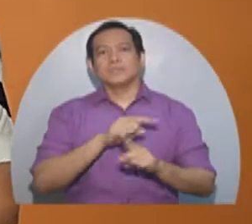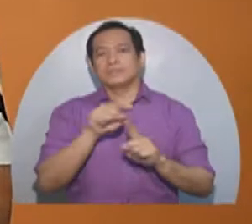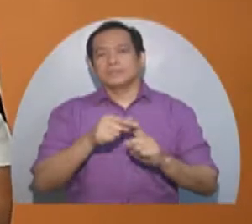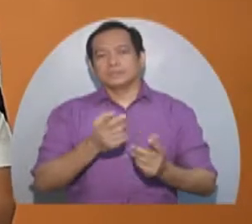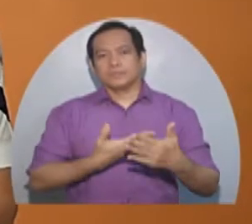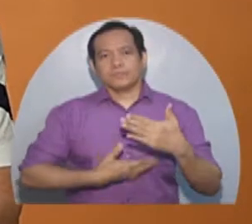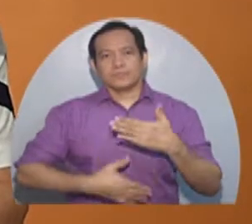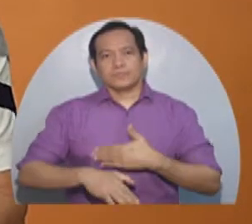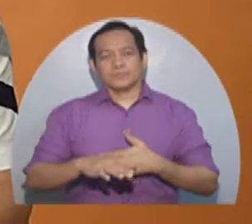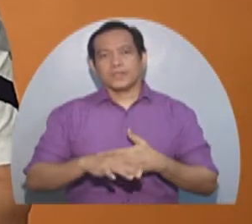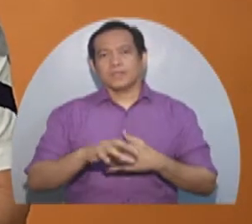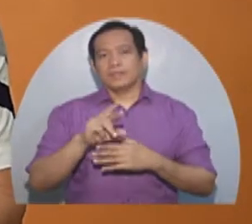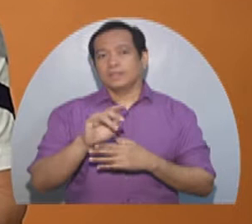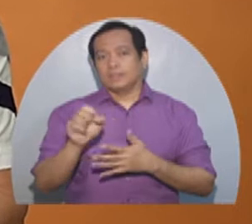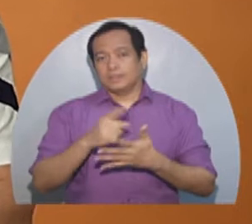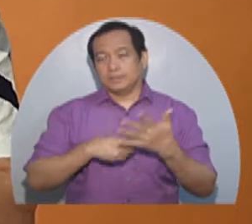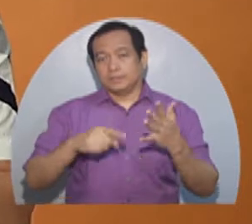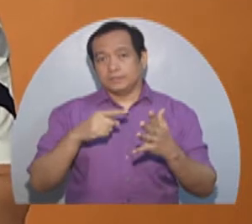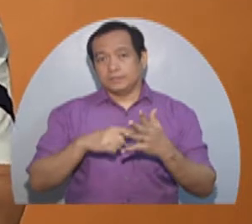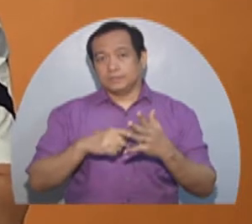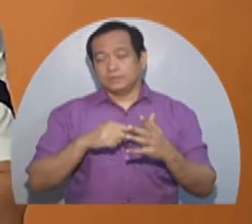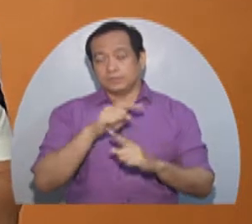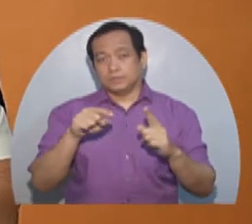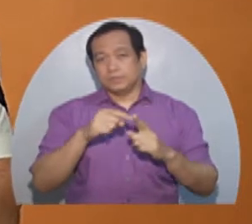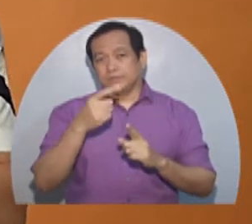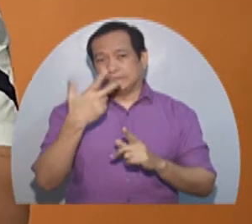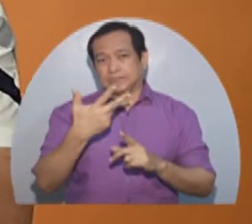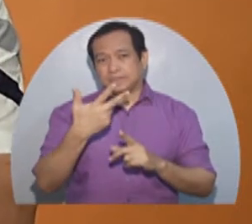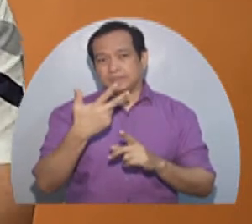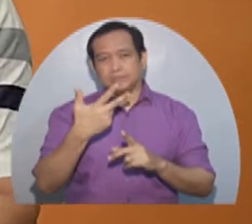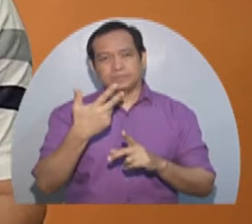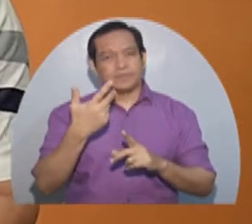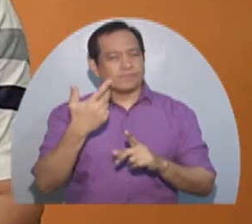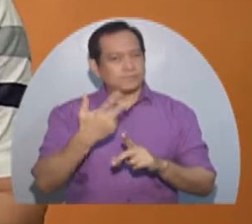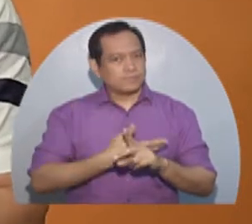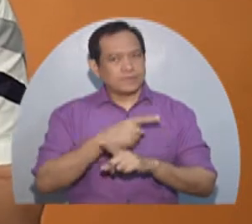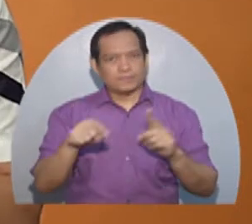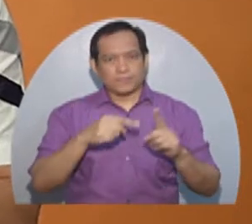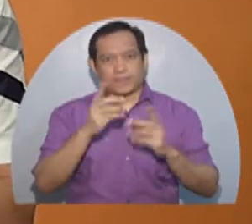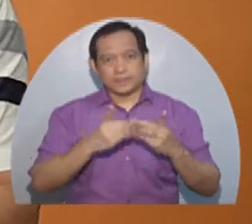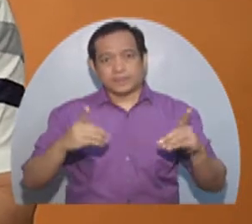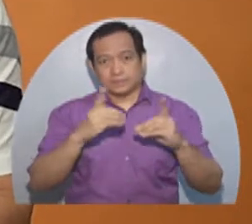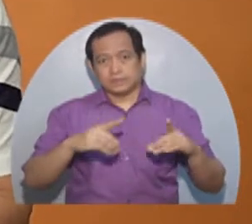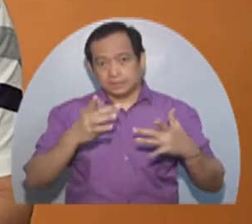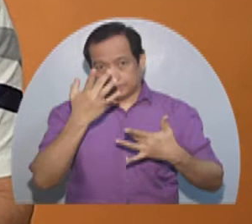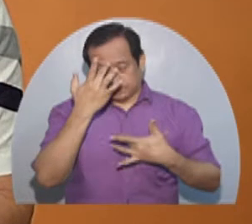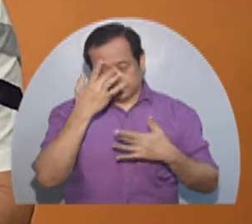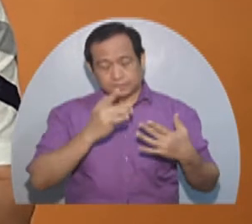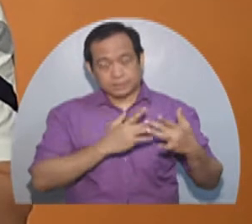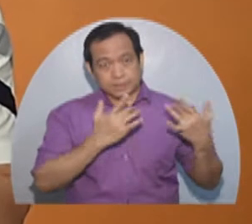Normal na ipinanganak si Net Sherane Sugilon, 3 taong gulang lang siya noon nang ma-diagnose siya na mayroong sakit sa